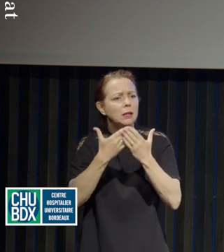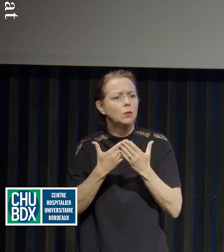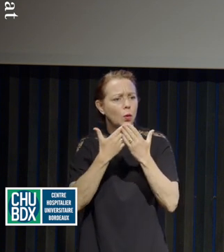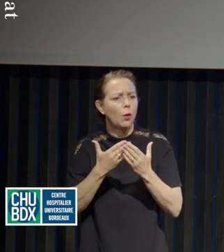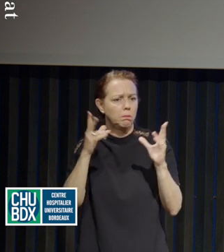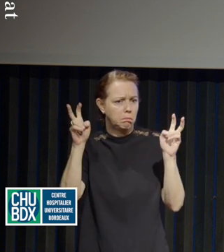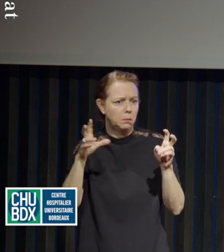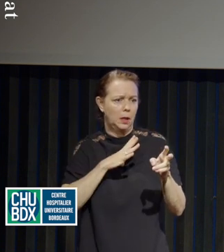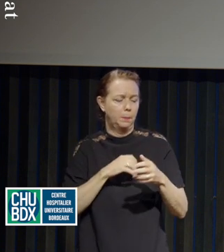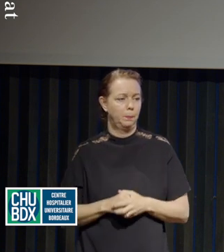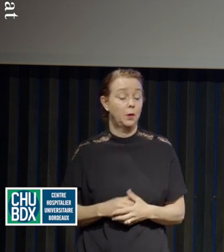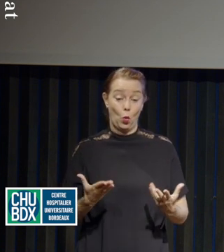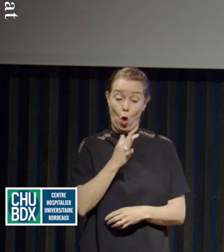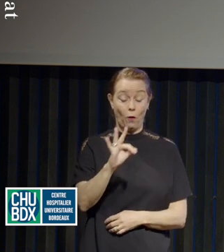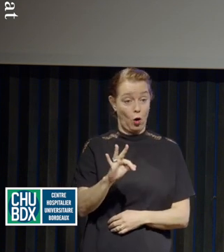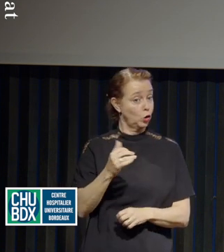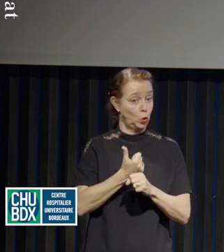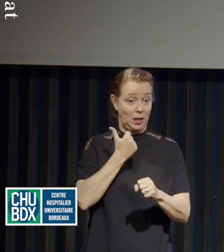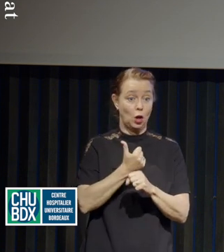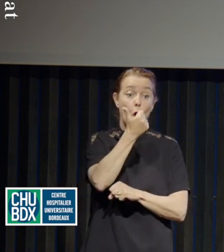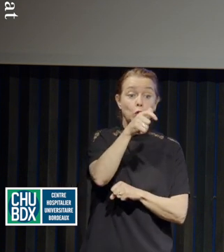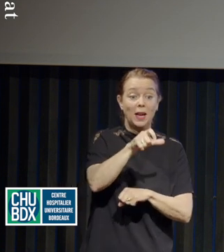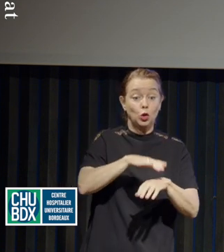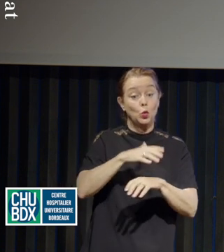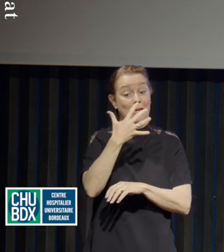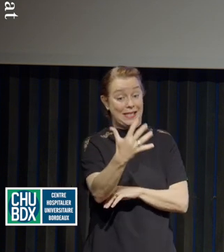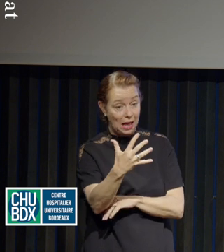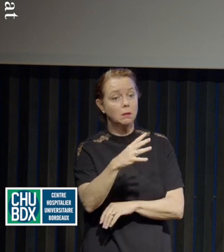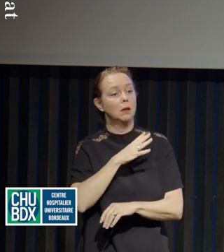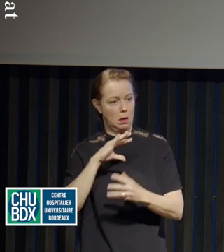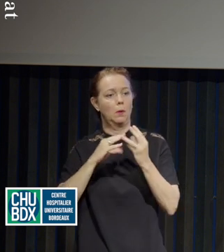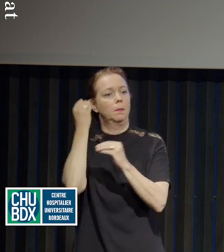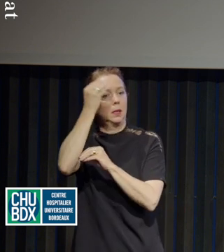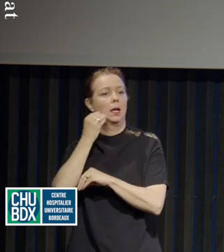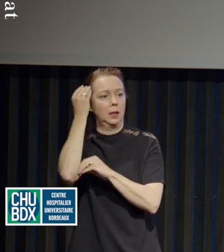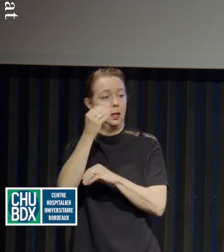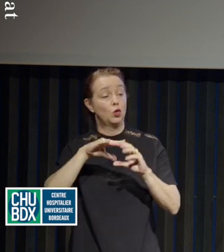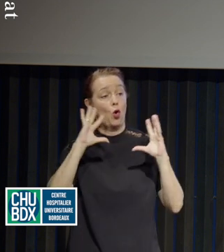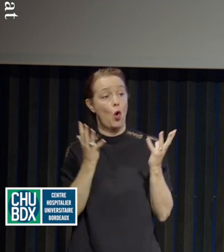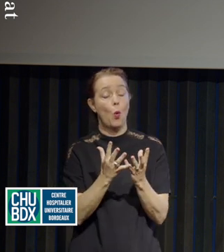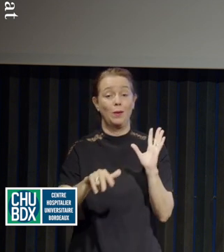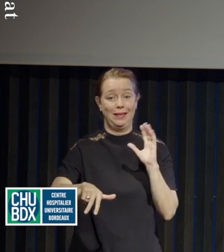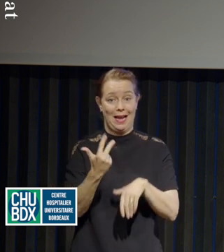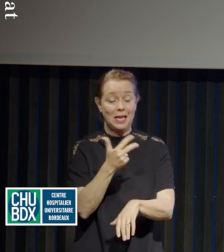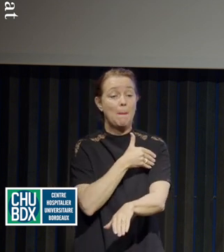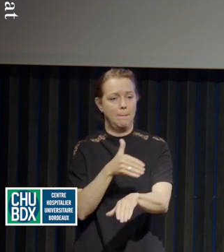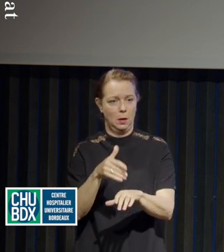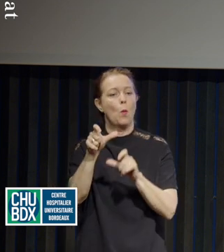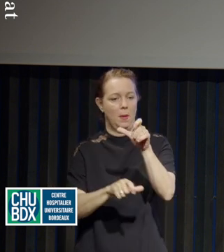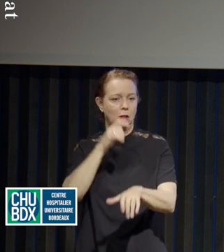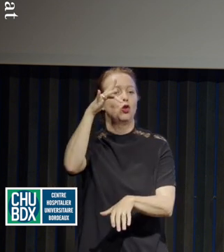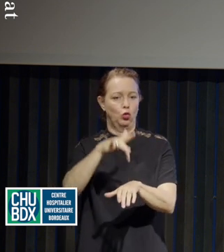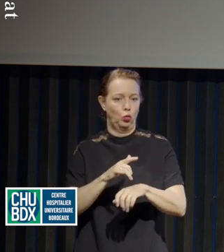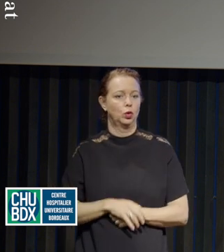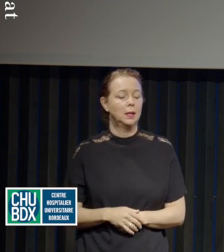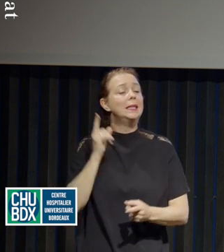Ainsi, chaque année en France, une personne sur cinq présente un trouble psychiatrique, soit 13 millions de personnes. C'est le premier poste de